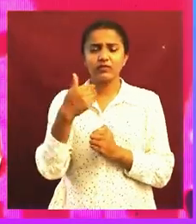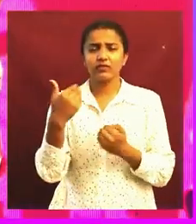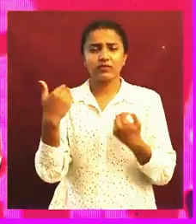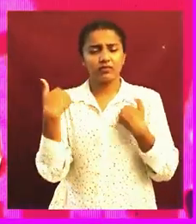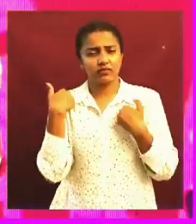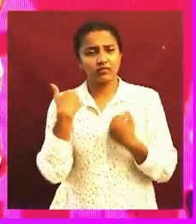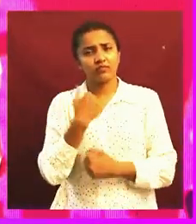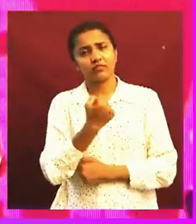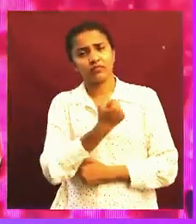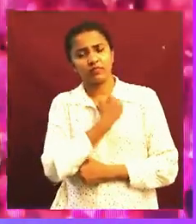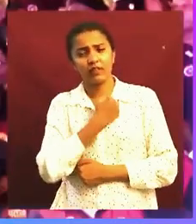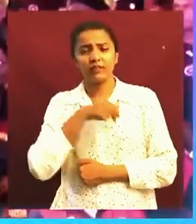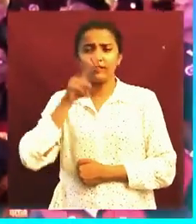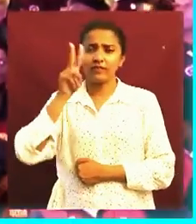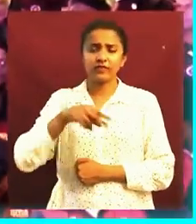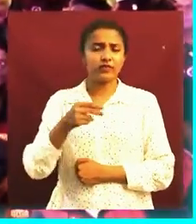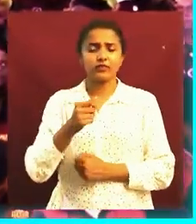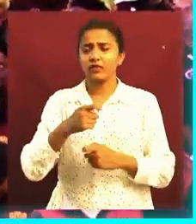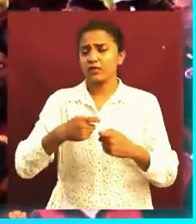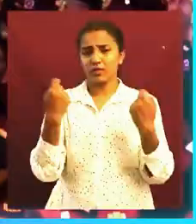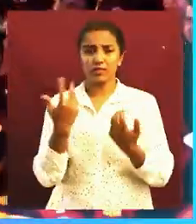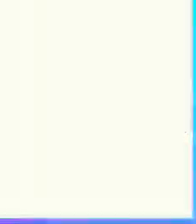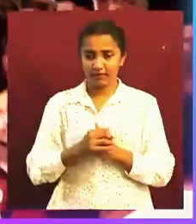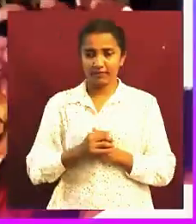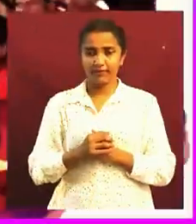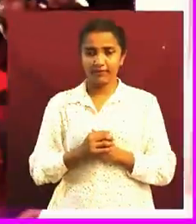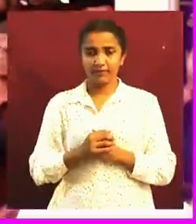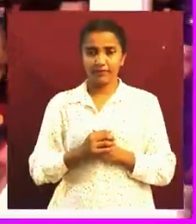தைரியோ ஒபகே விசுவாச பிந்தவட்டன்ன பே